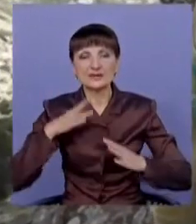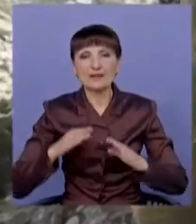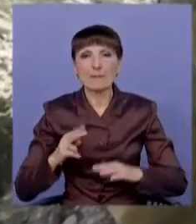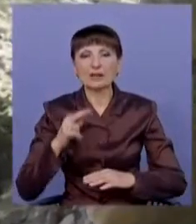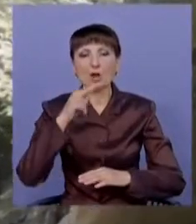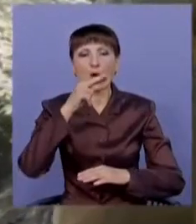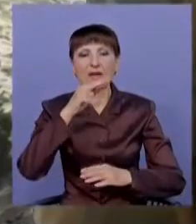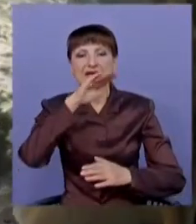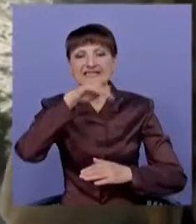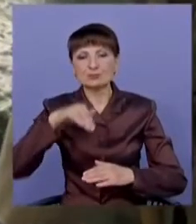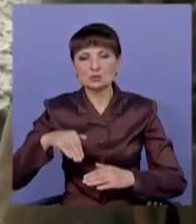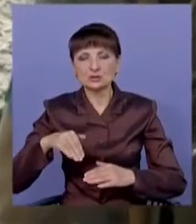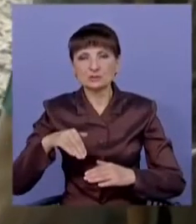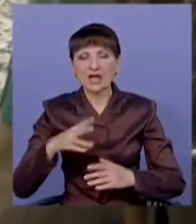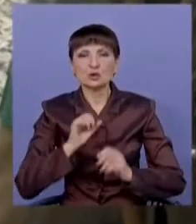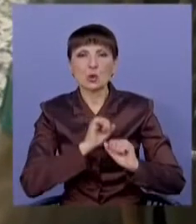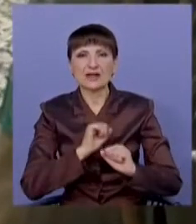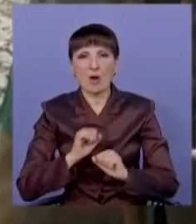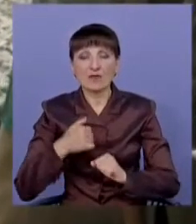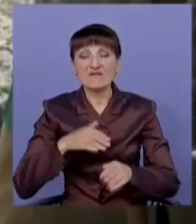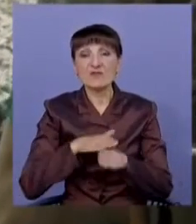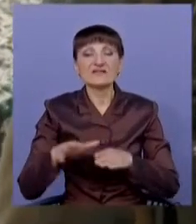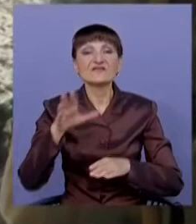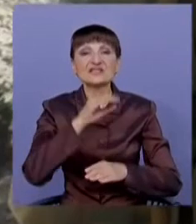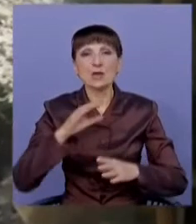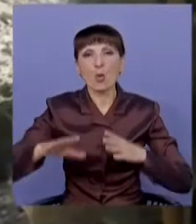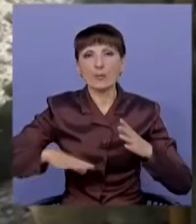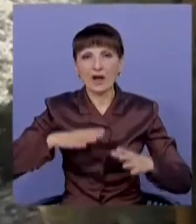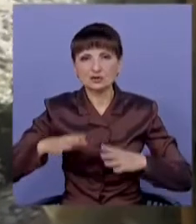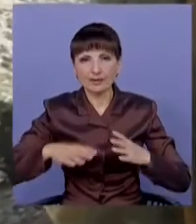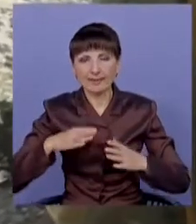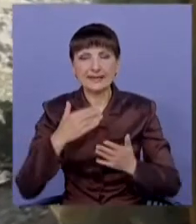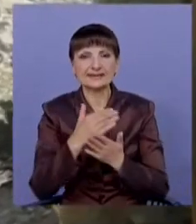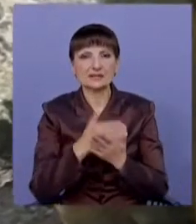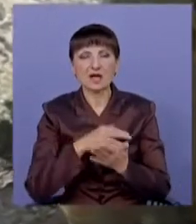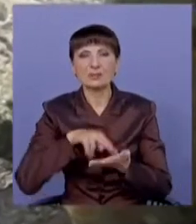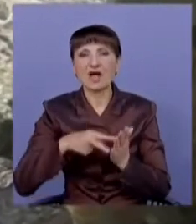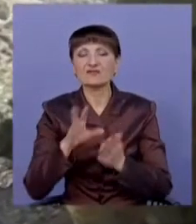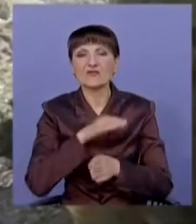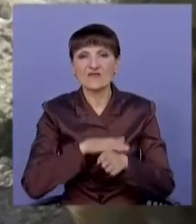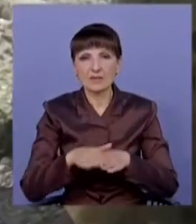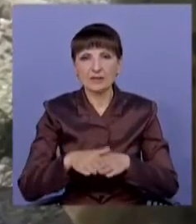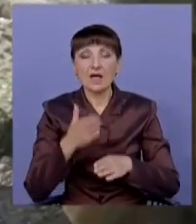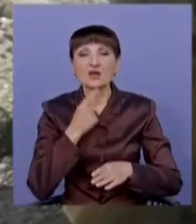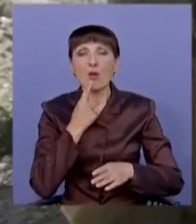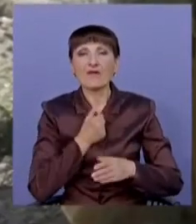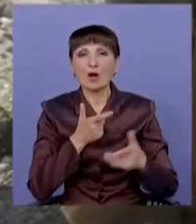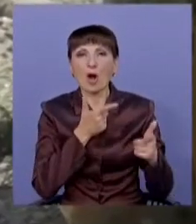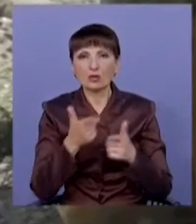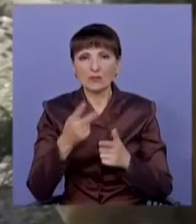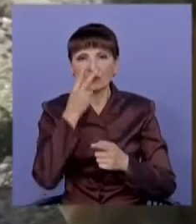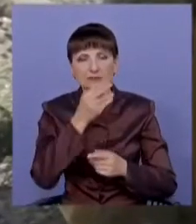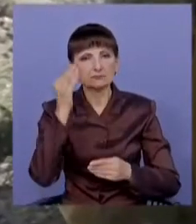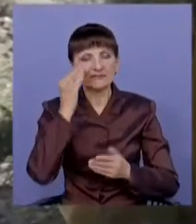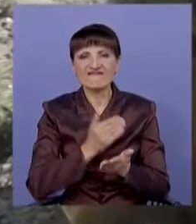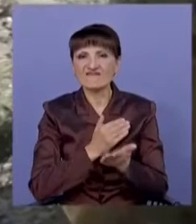спуск в горной местности со страховкой. Мы выполнили все упражнения и поставленные задачи. Боевую готовность нашей группы оценили как высокую.